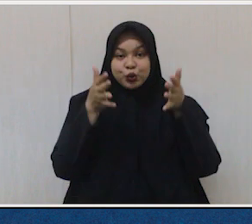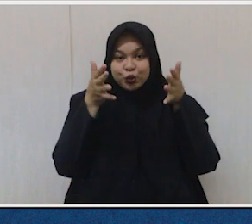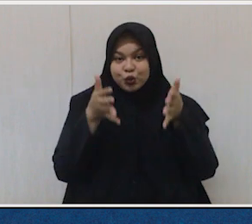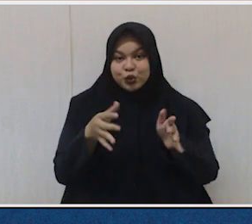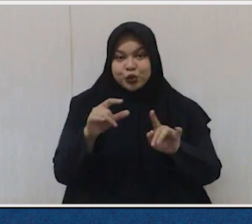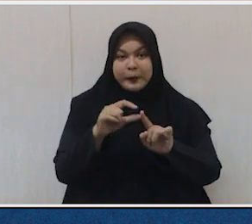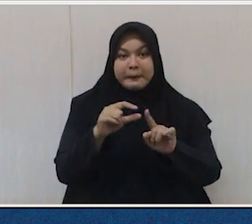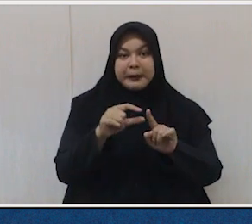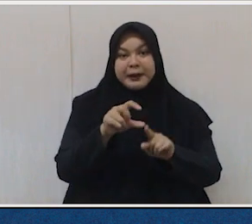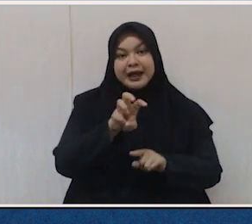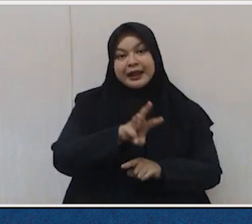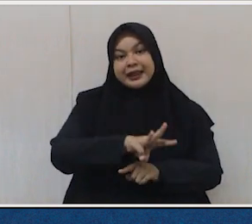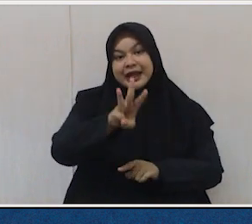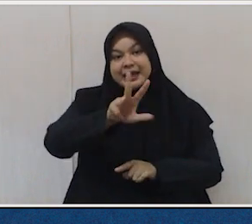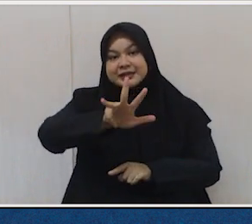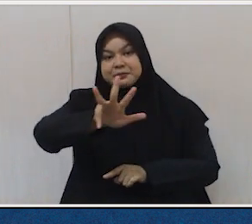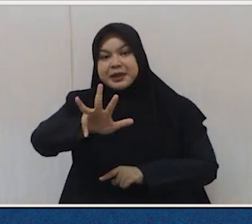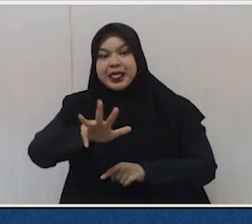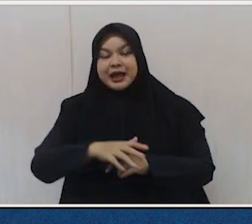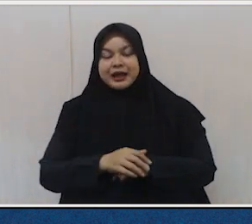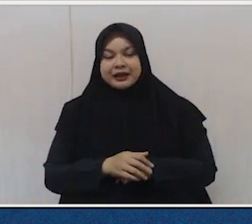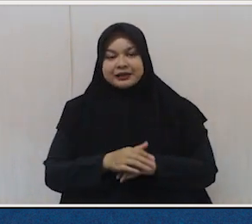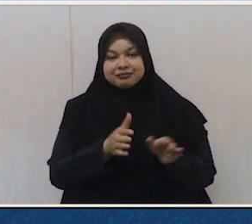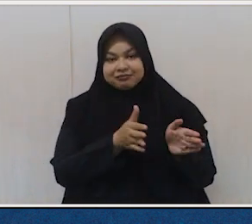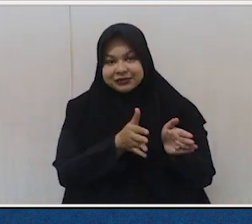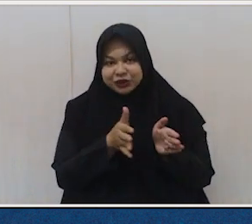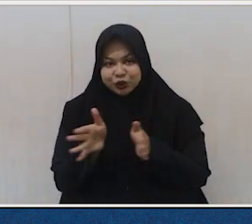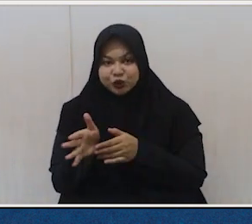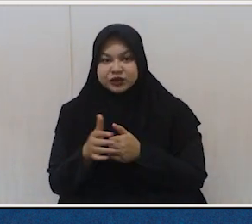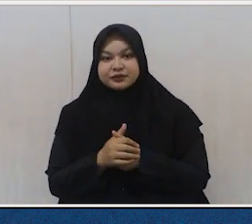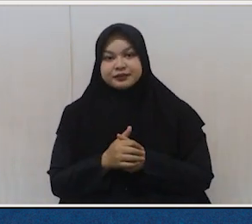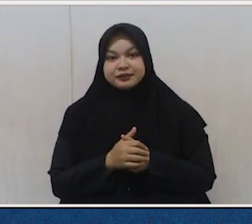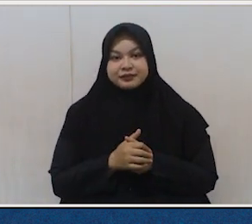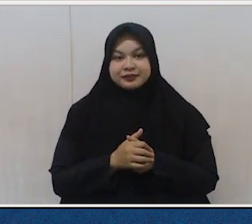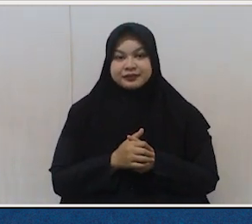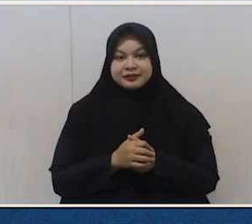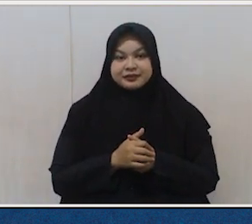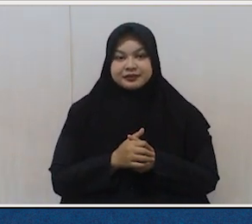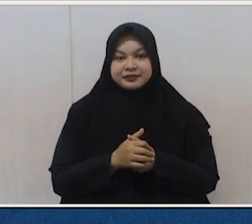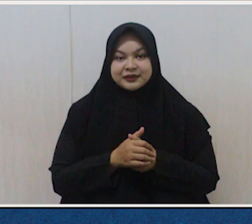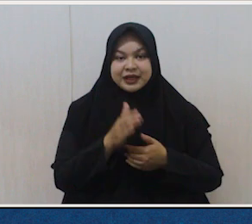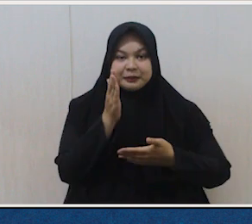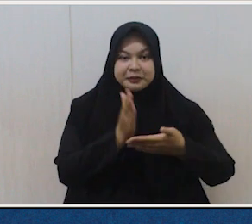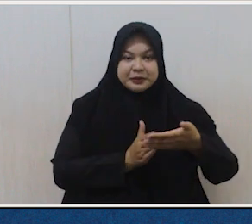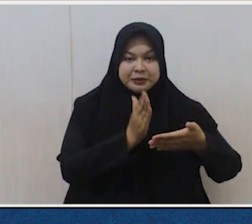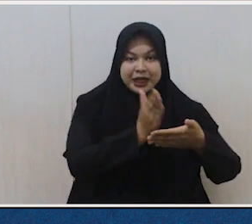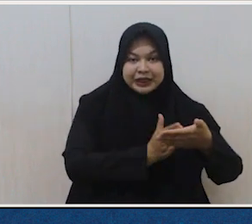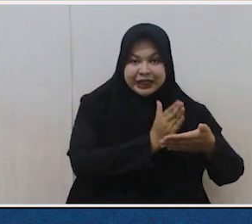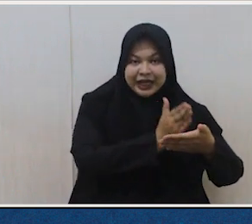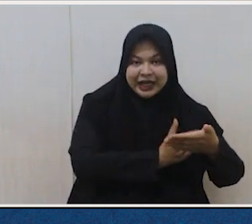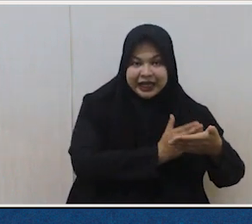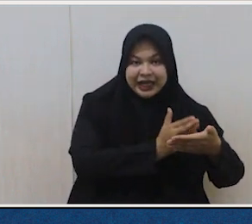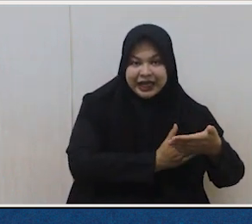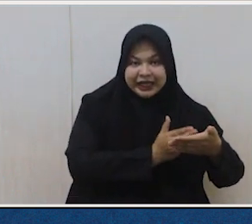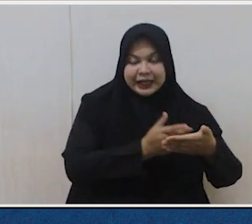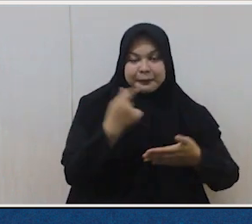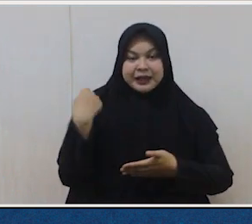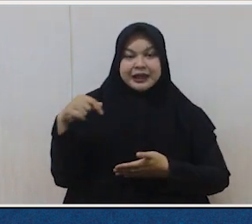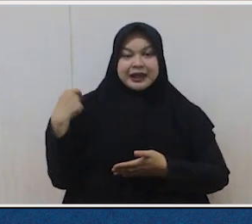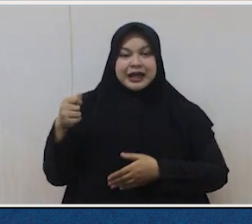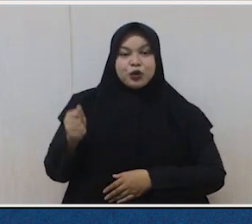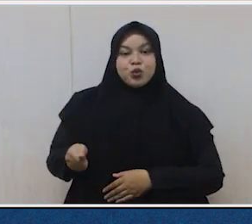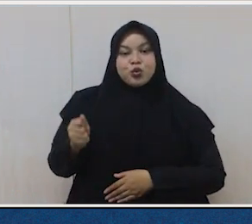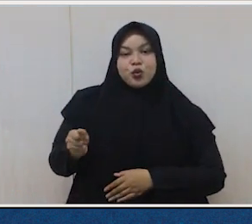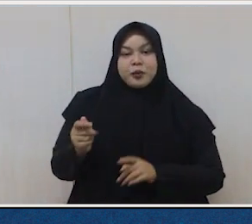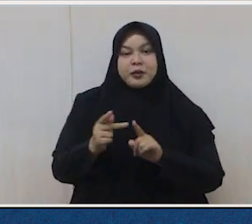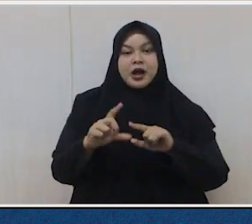PP 39 pasca eh pembagian itu Kementerian Hukum danham tidak langsung